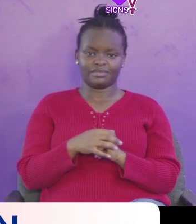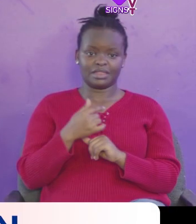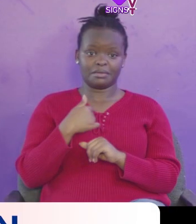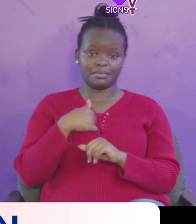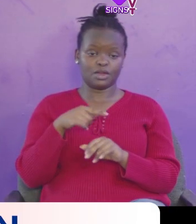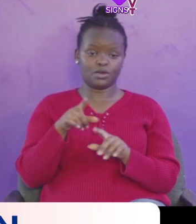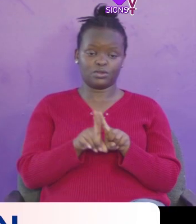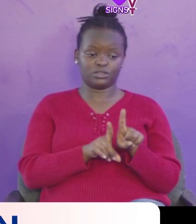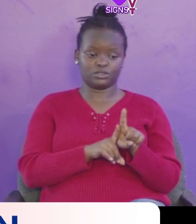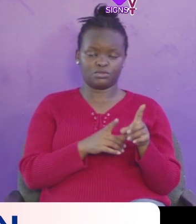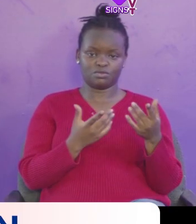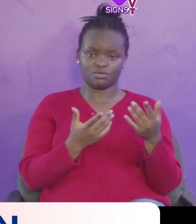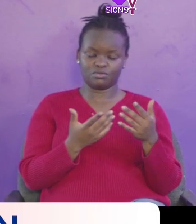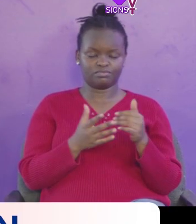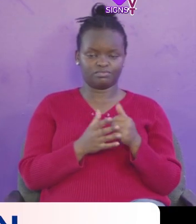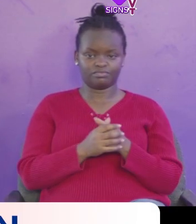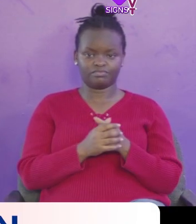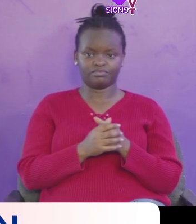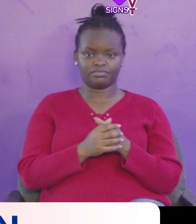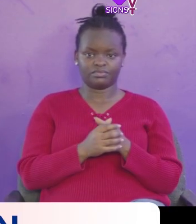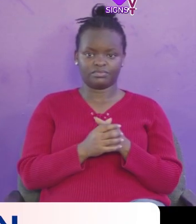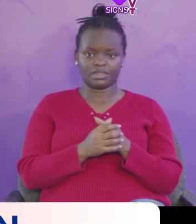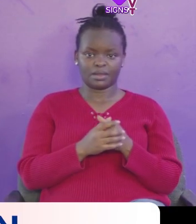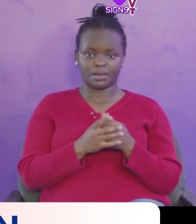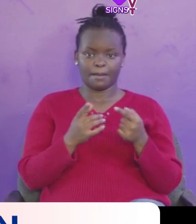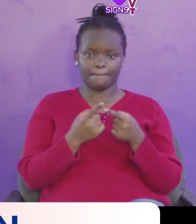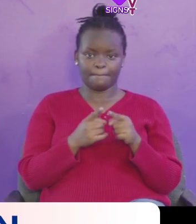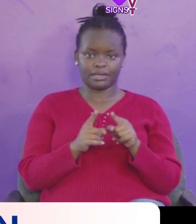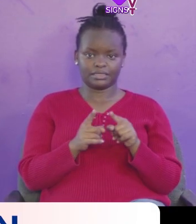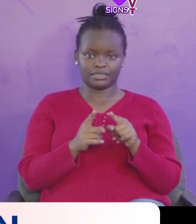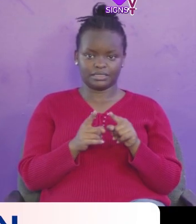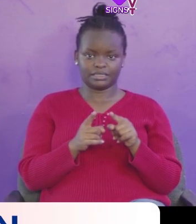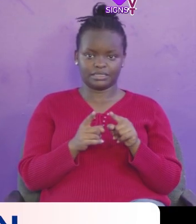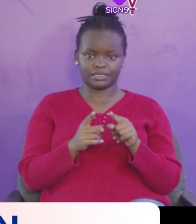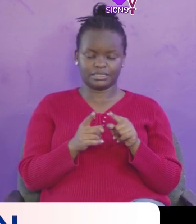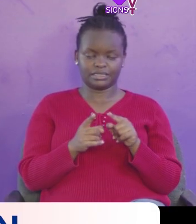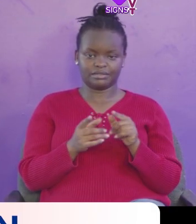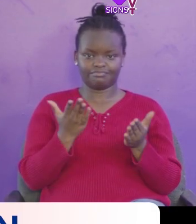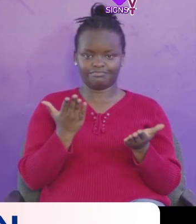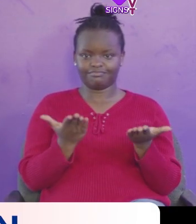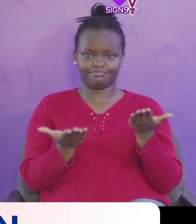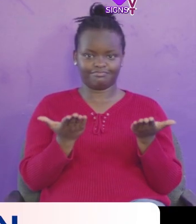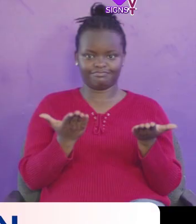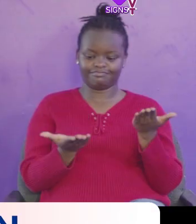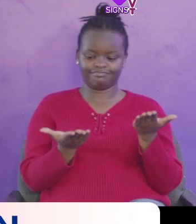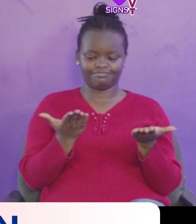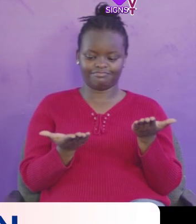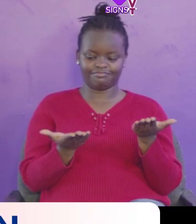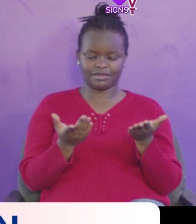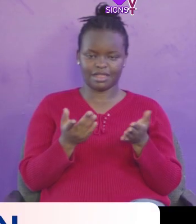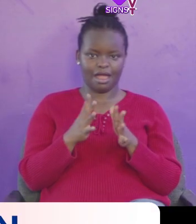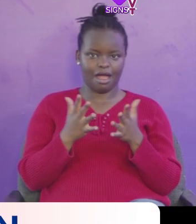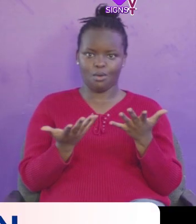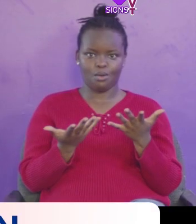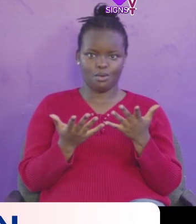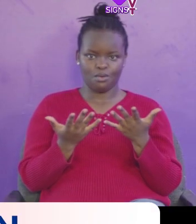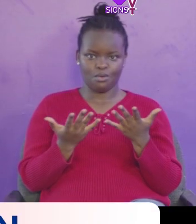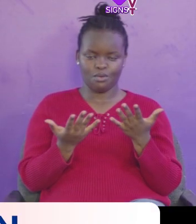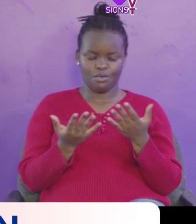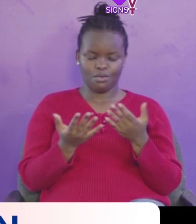vulnerable. Okay. But what is the measurement of vulnerability if we start by that? Tell me.